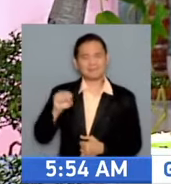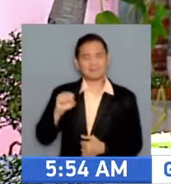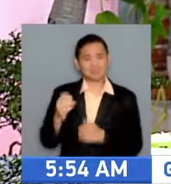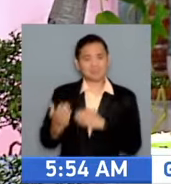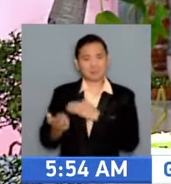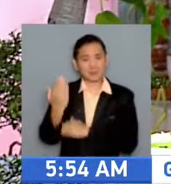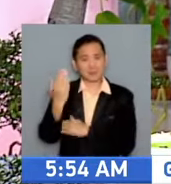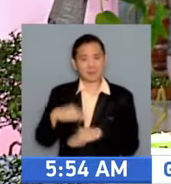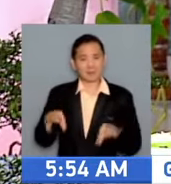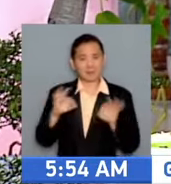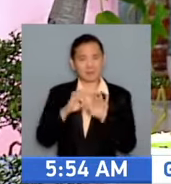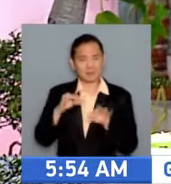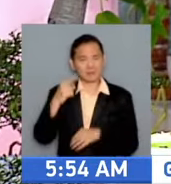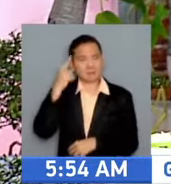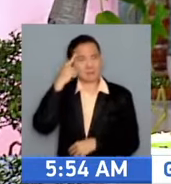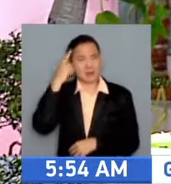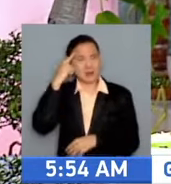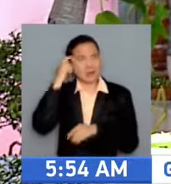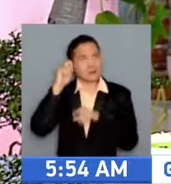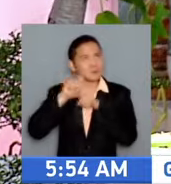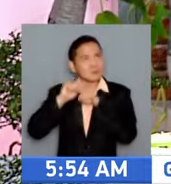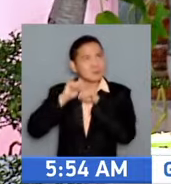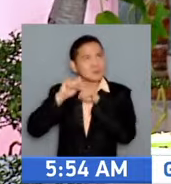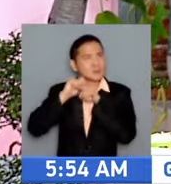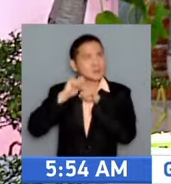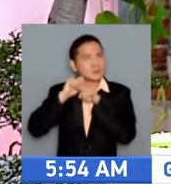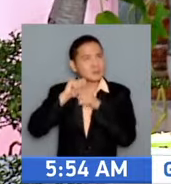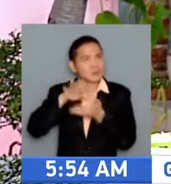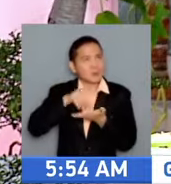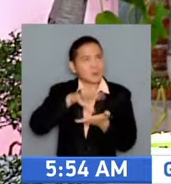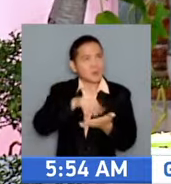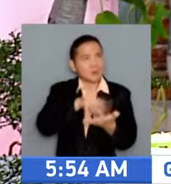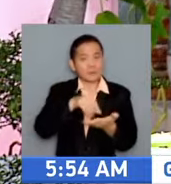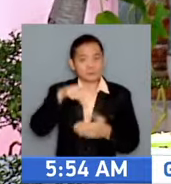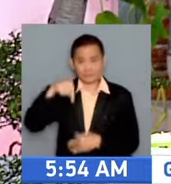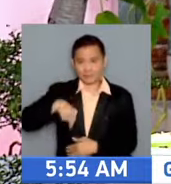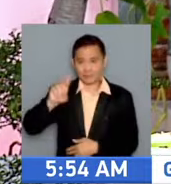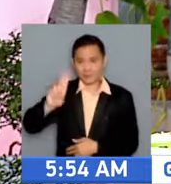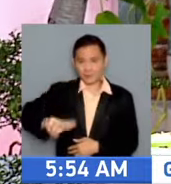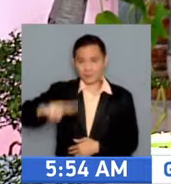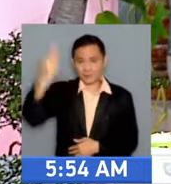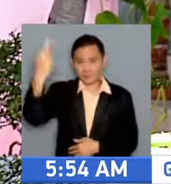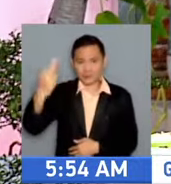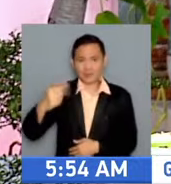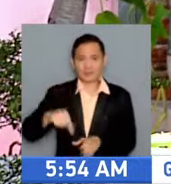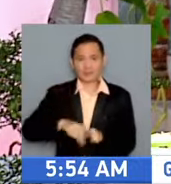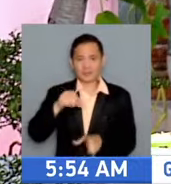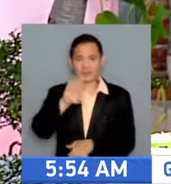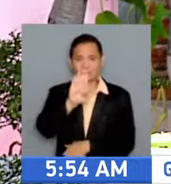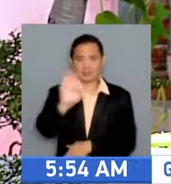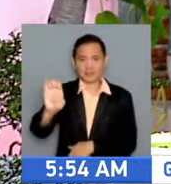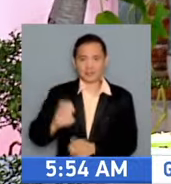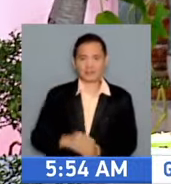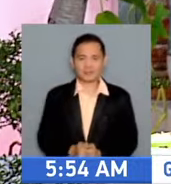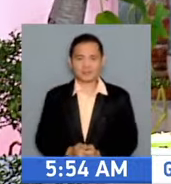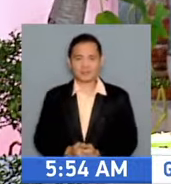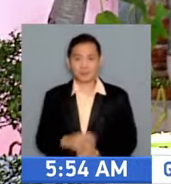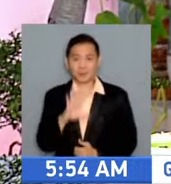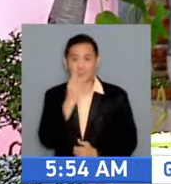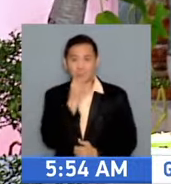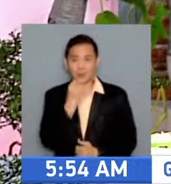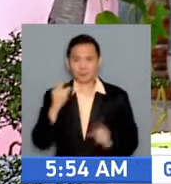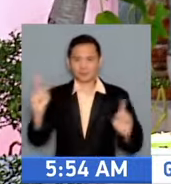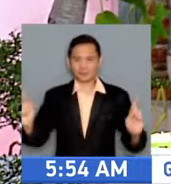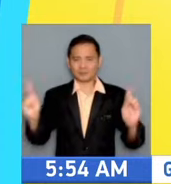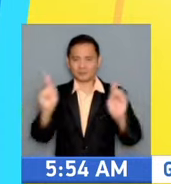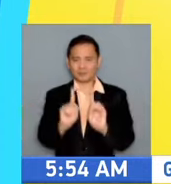nyo. Pagpasok kaya, heto na ang UH Quiz B! Magtatapat ngayon ang top students at pambato